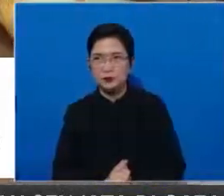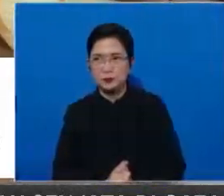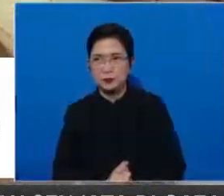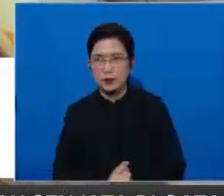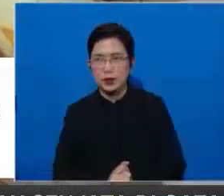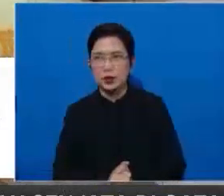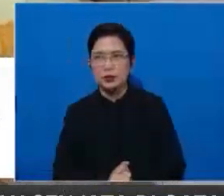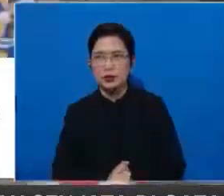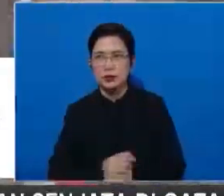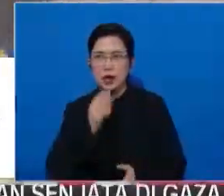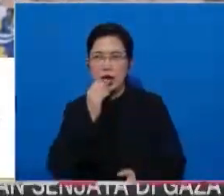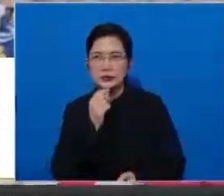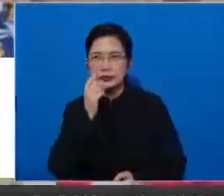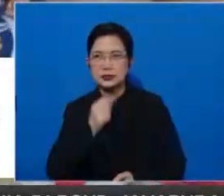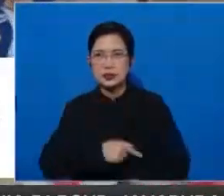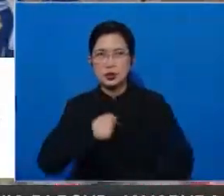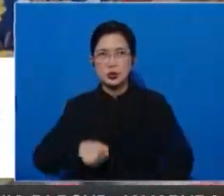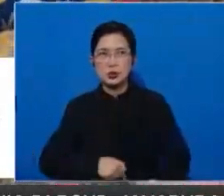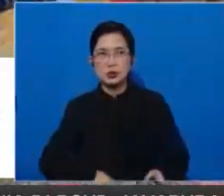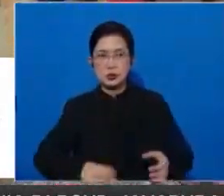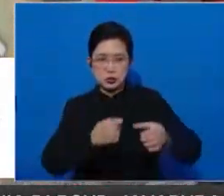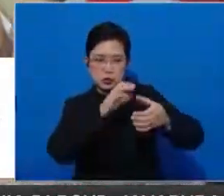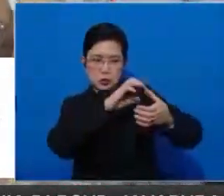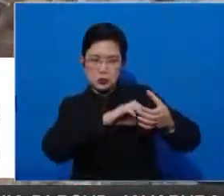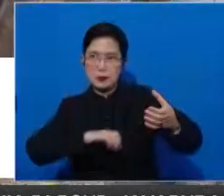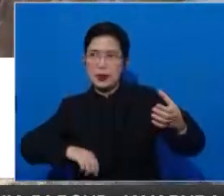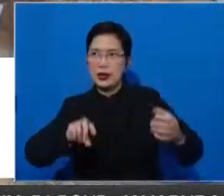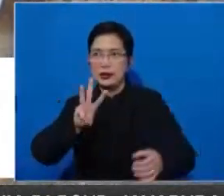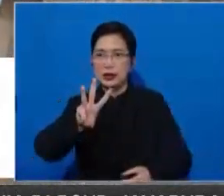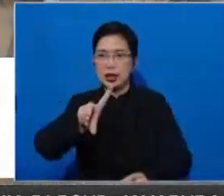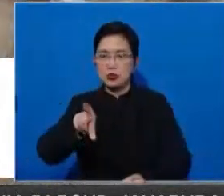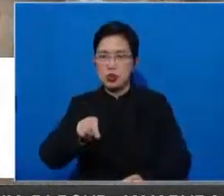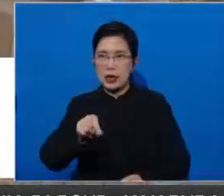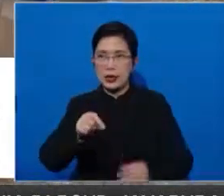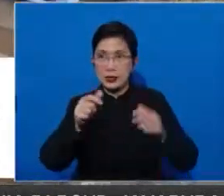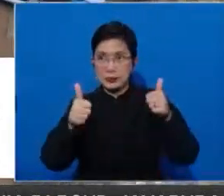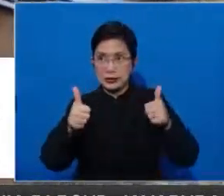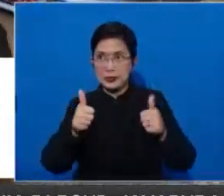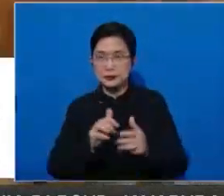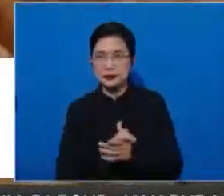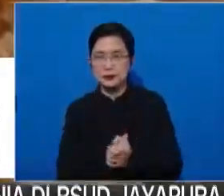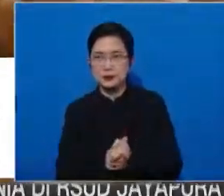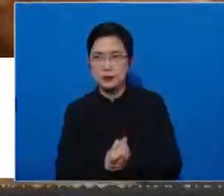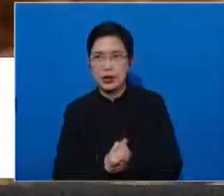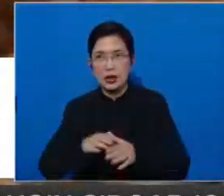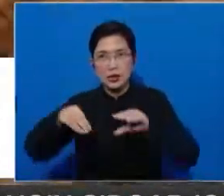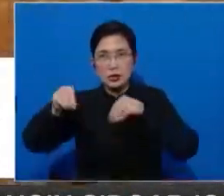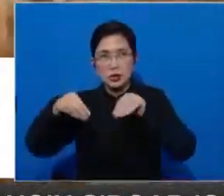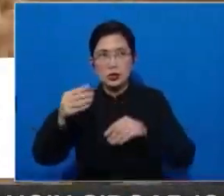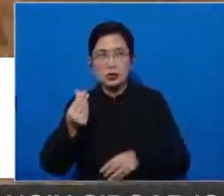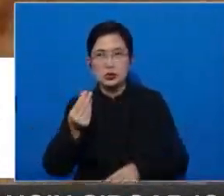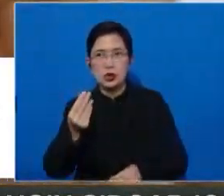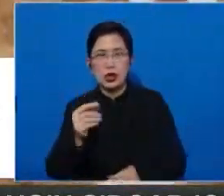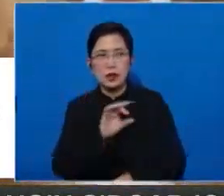Rata-rata, kerenyahan dari usus pepaya mampu bertahan hingga 3 bulan bila disimpan dalam wadah kedap udara. Harga jual usus pepaya